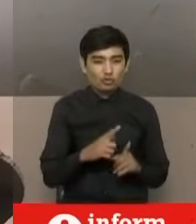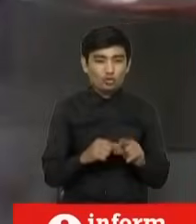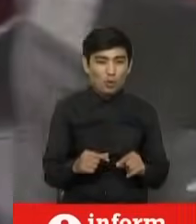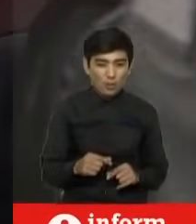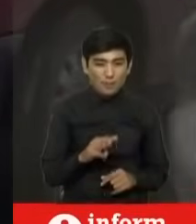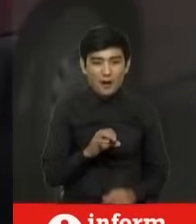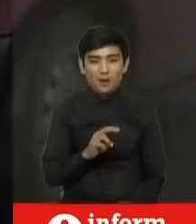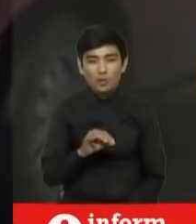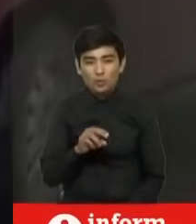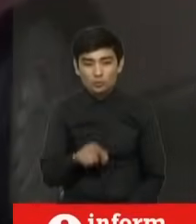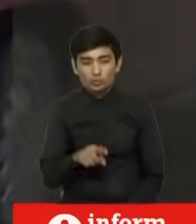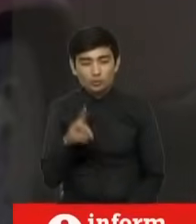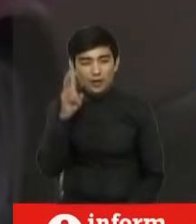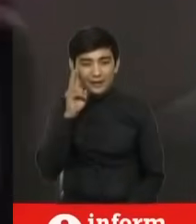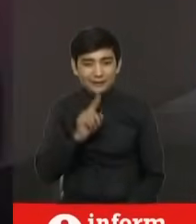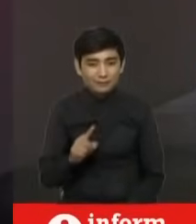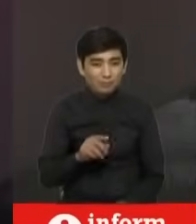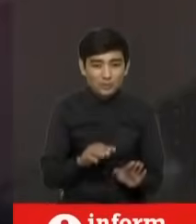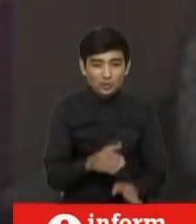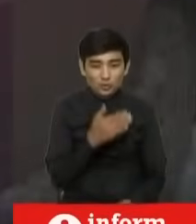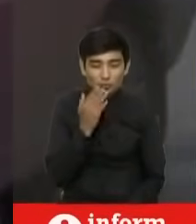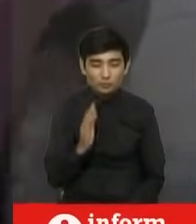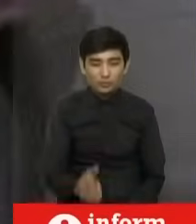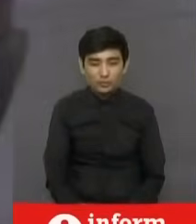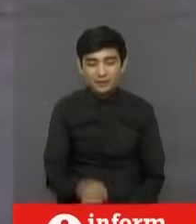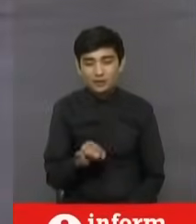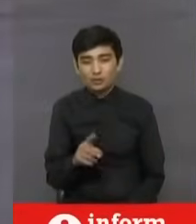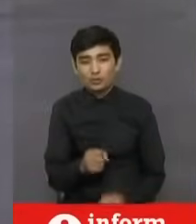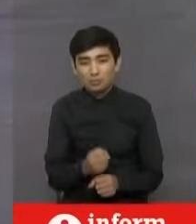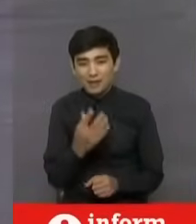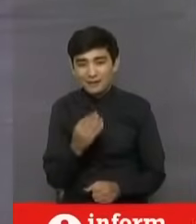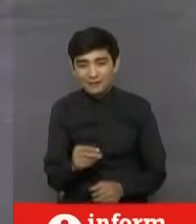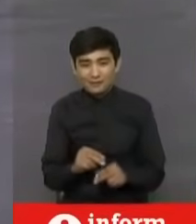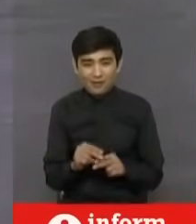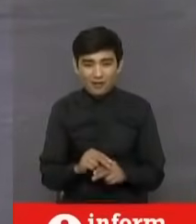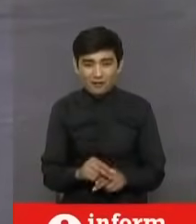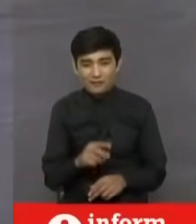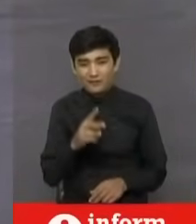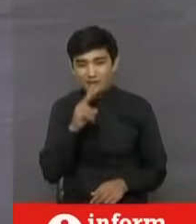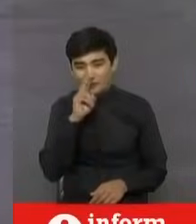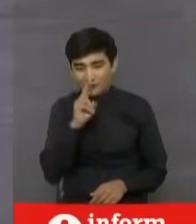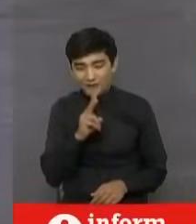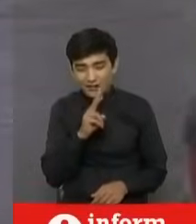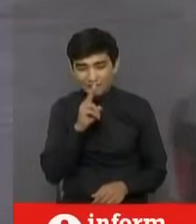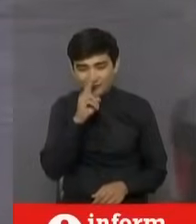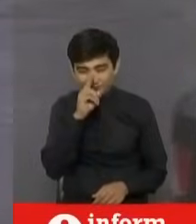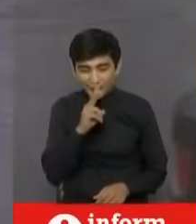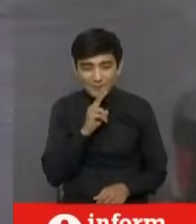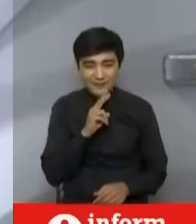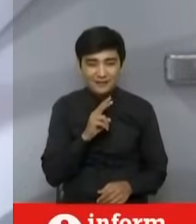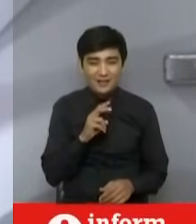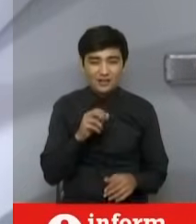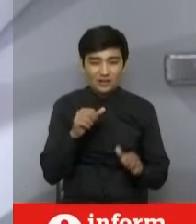туалет. Я не знаю, как можно успеть сделать работу за 5 дней, которая не была сделана за 2,5 месяца. Подрядчик